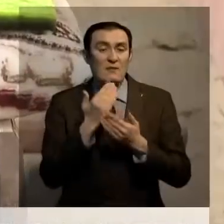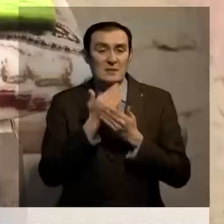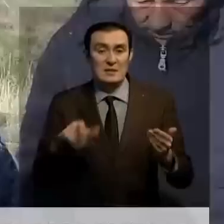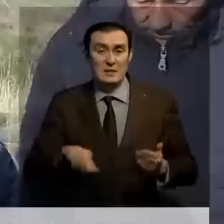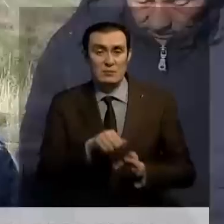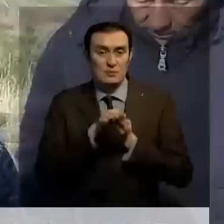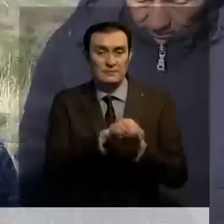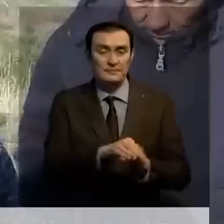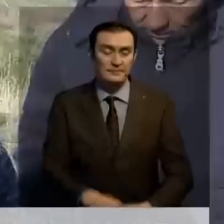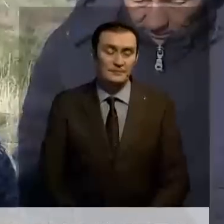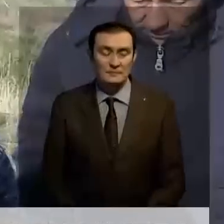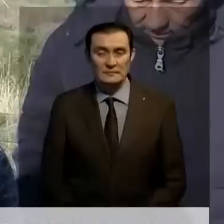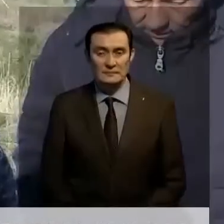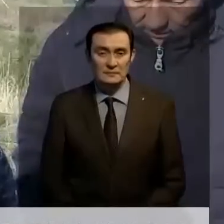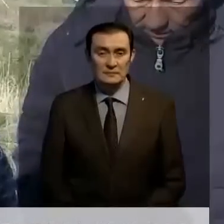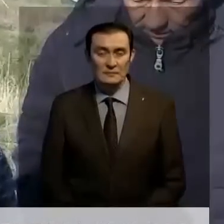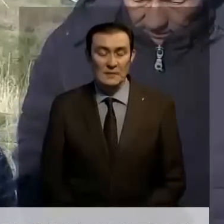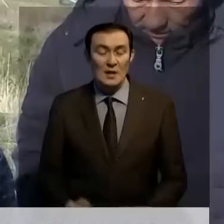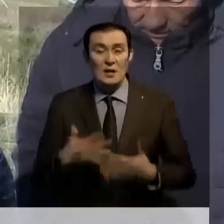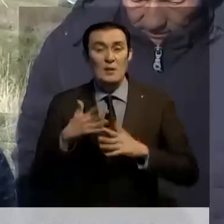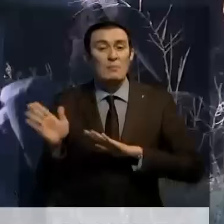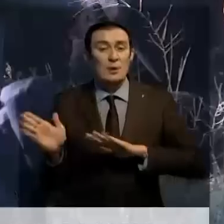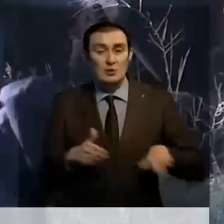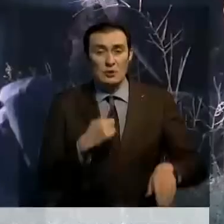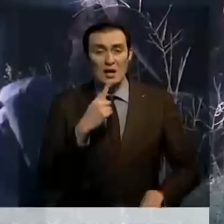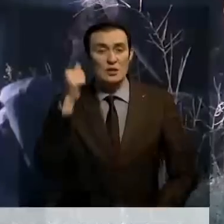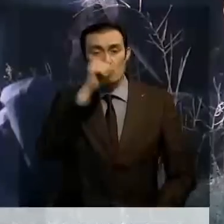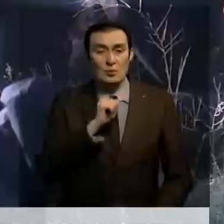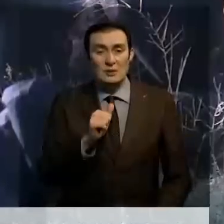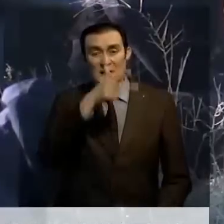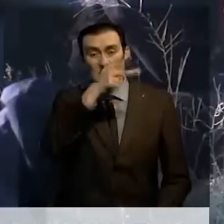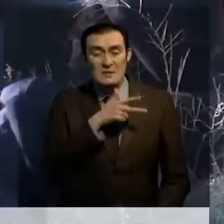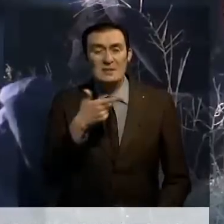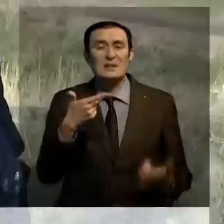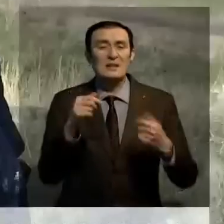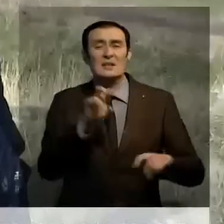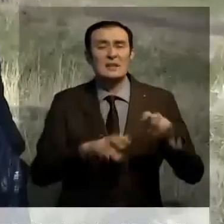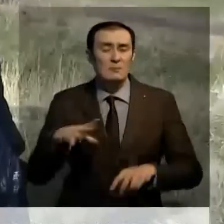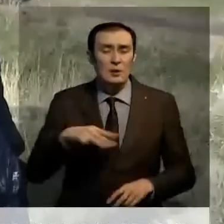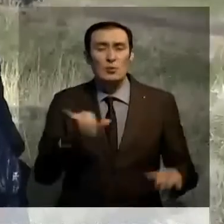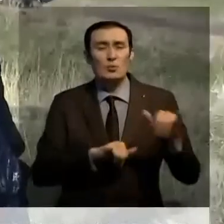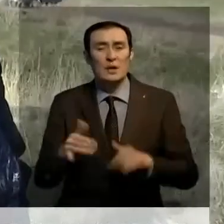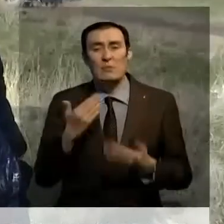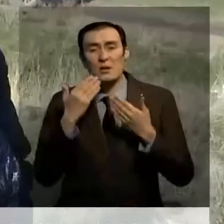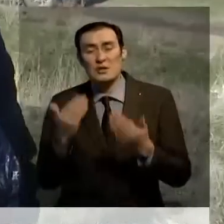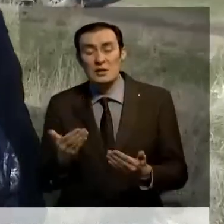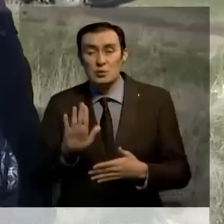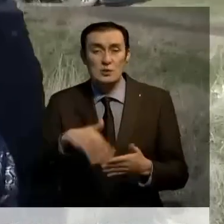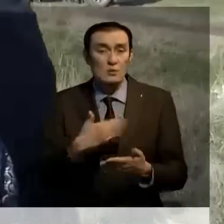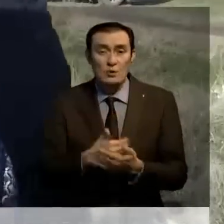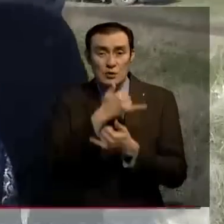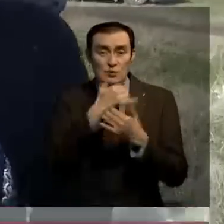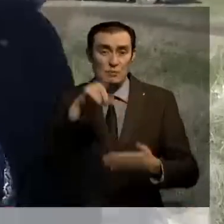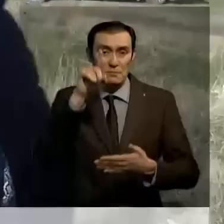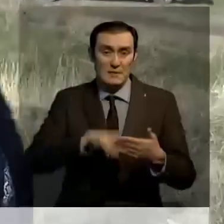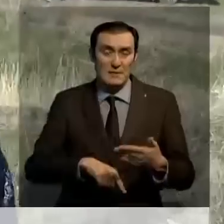последний путь. Прошел один год и три месяца. За это время, где мы только не искали, куда мы только не ходили. До сих пор не можем